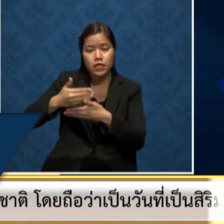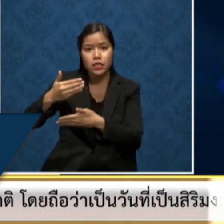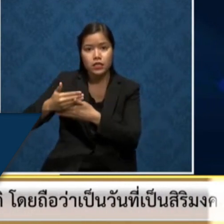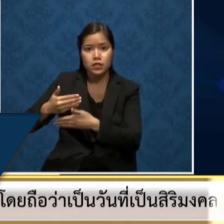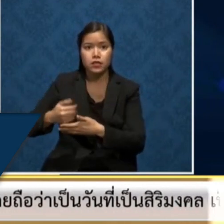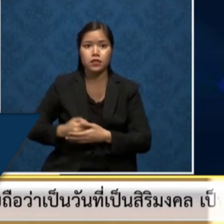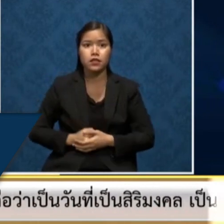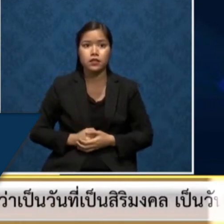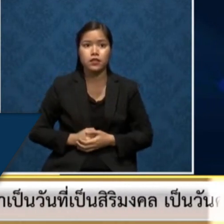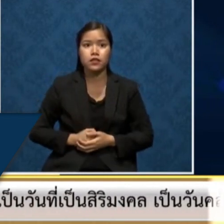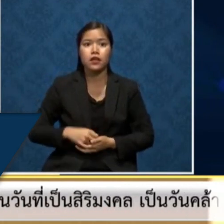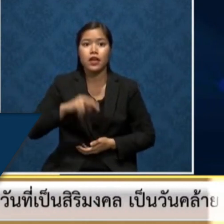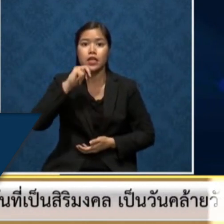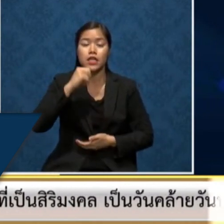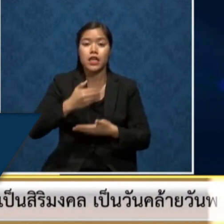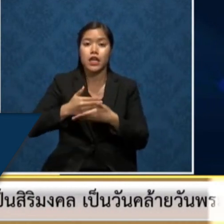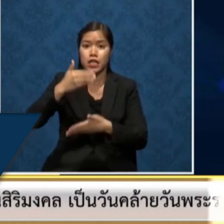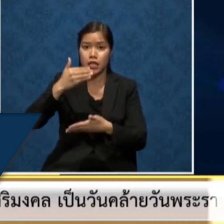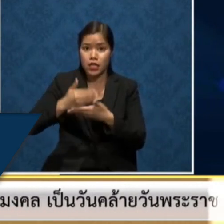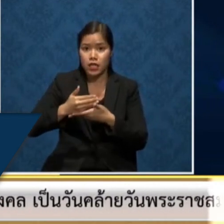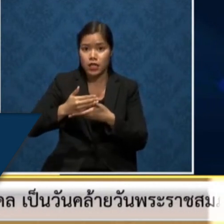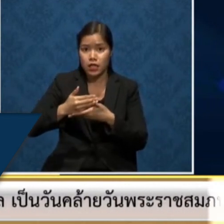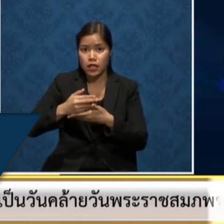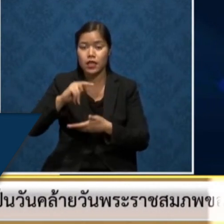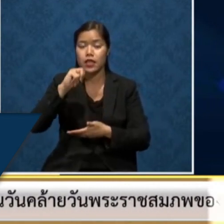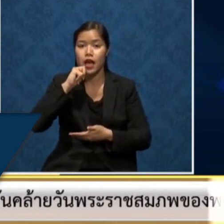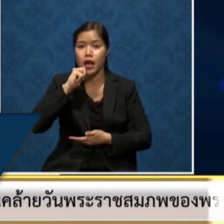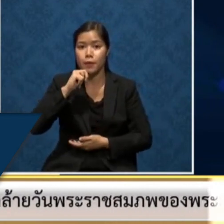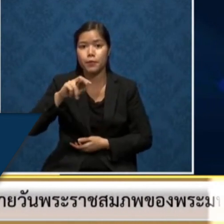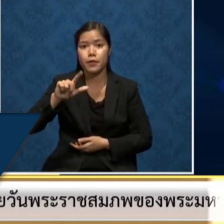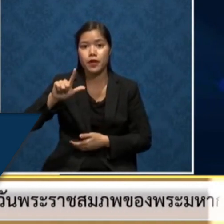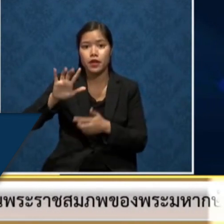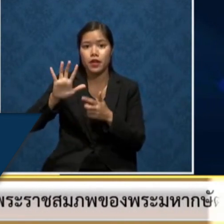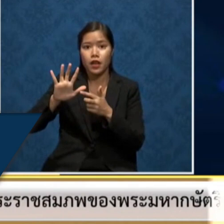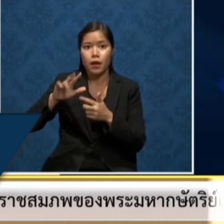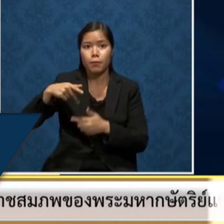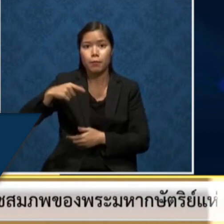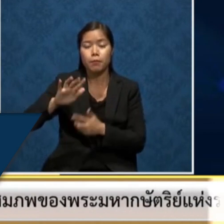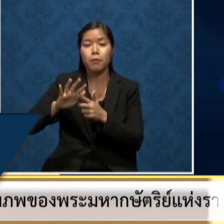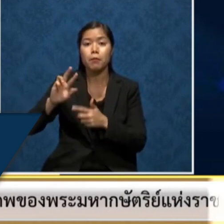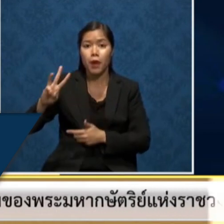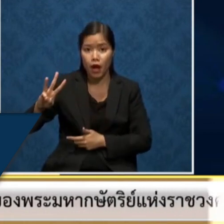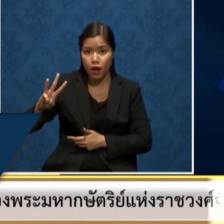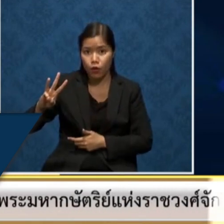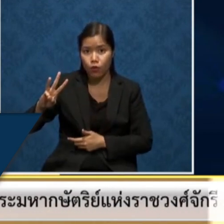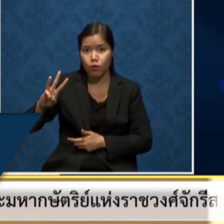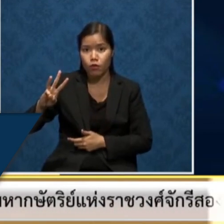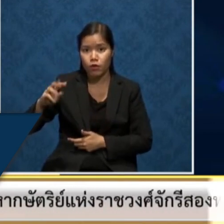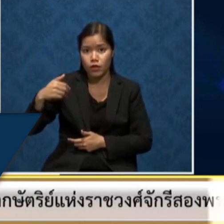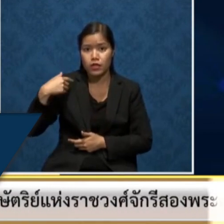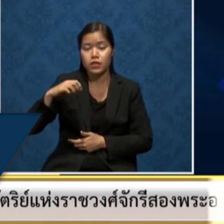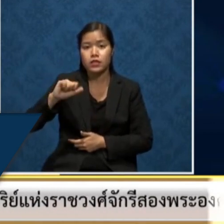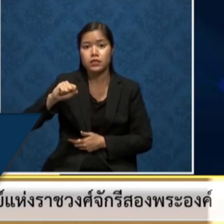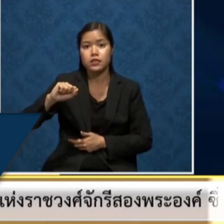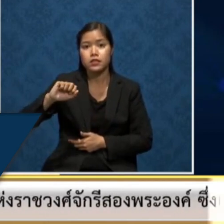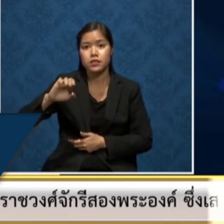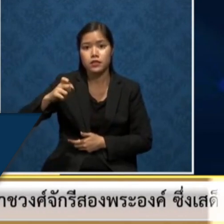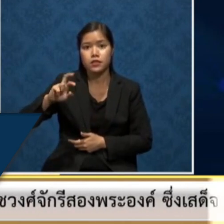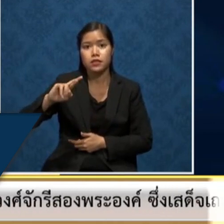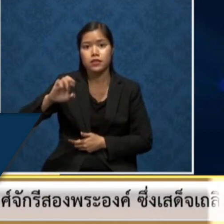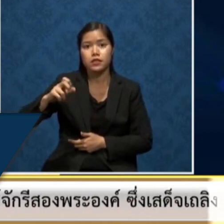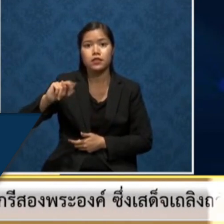100%เขื่อนลำเปามีปริมาณน้ำ93%เขื่อนสิรินธรมีปริมาณน้ำ